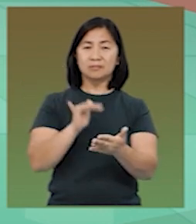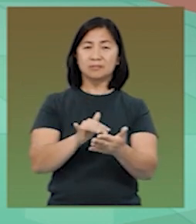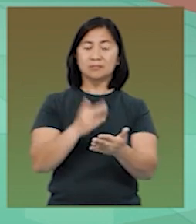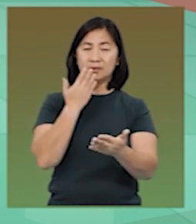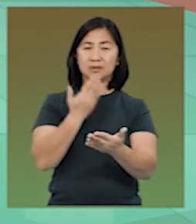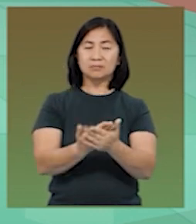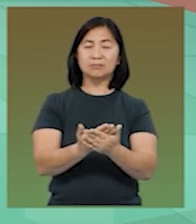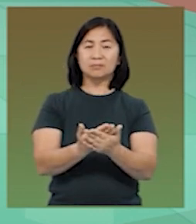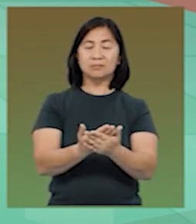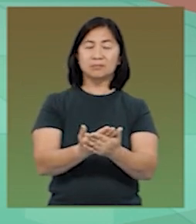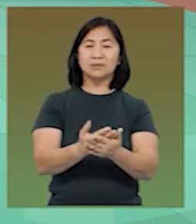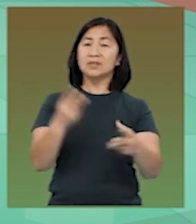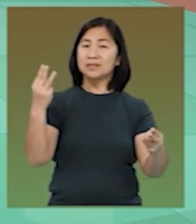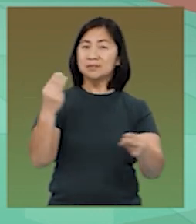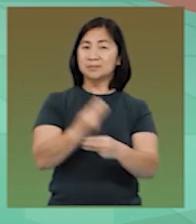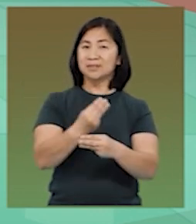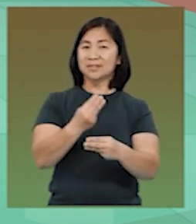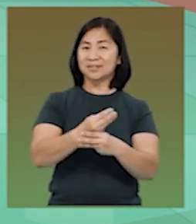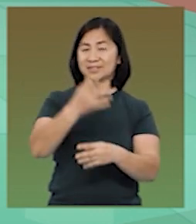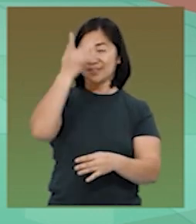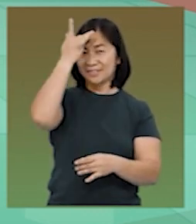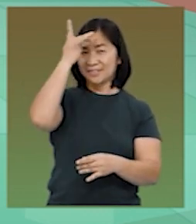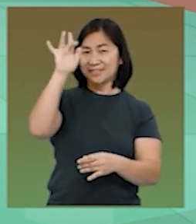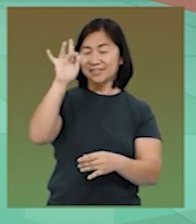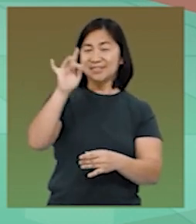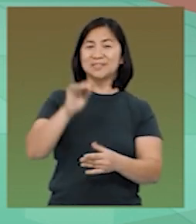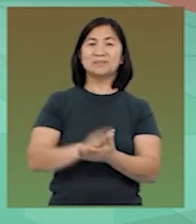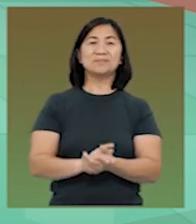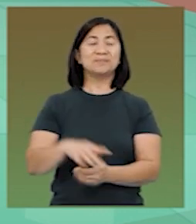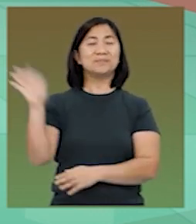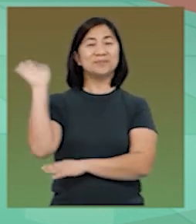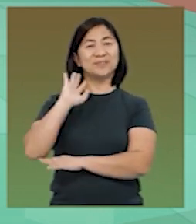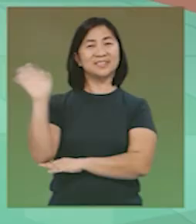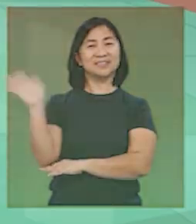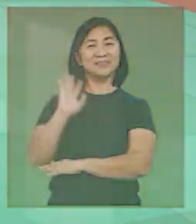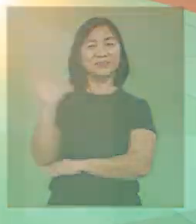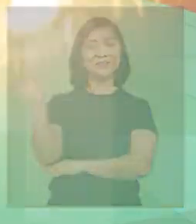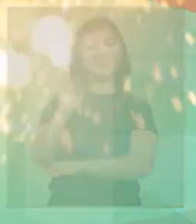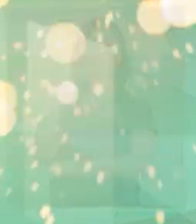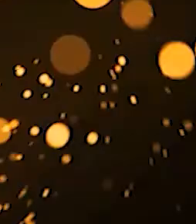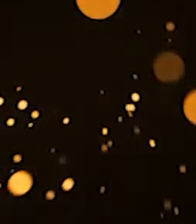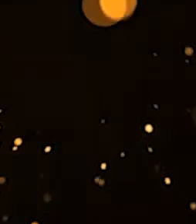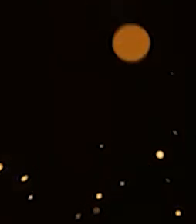ng mabuti upang maging Math Talino! Paalam!